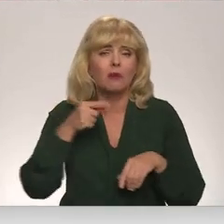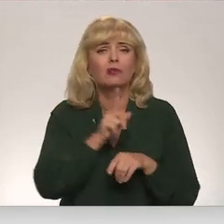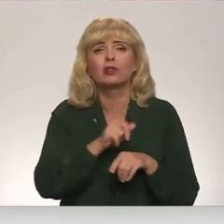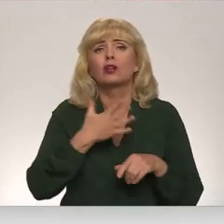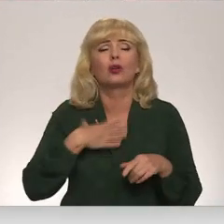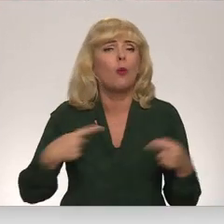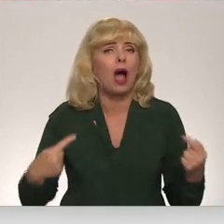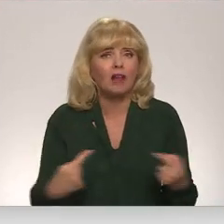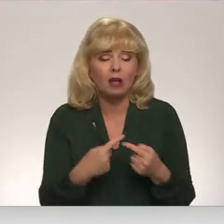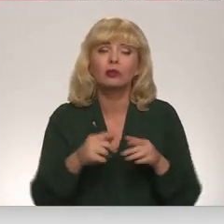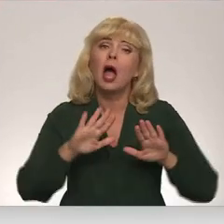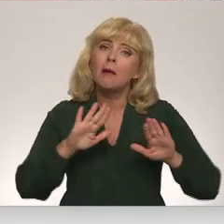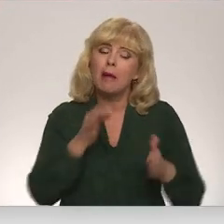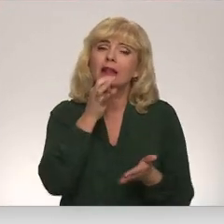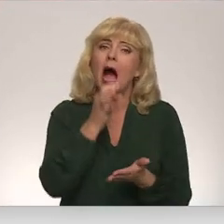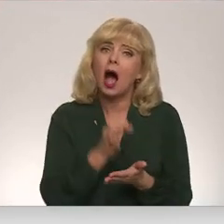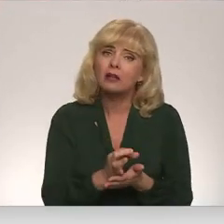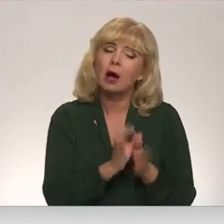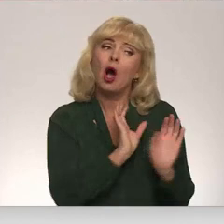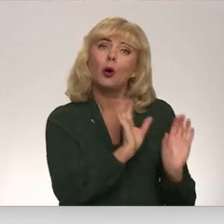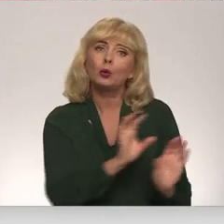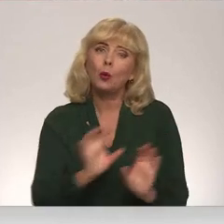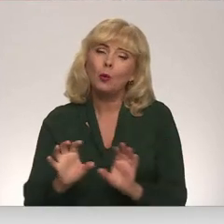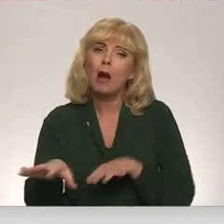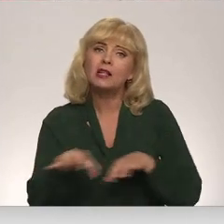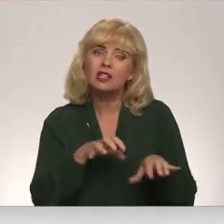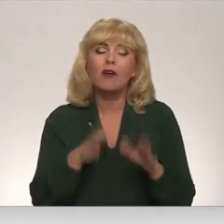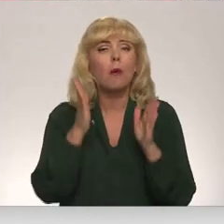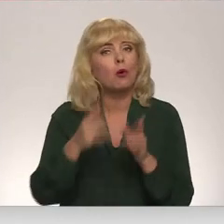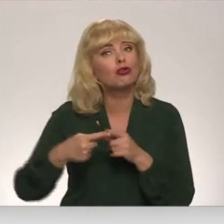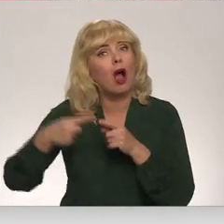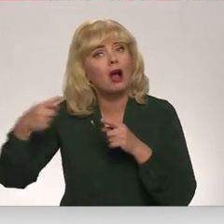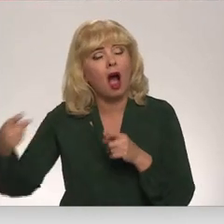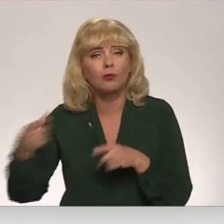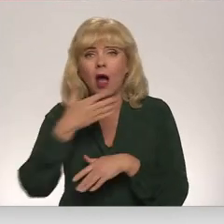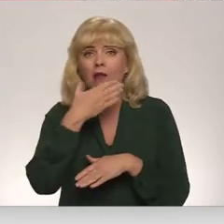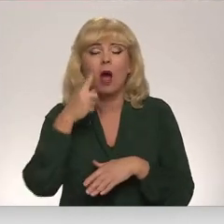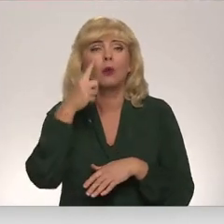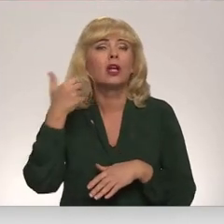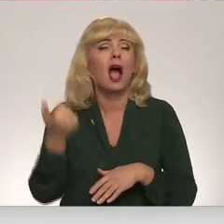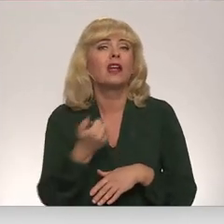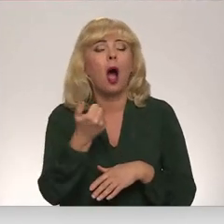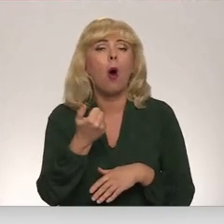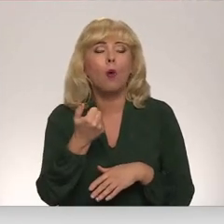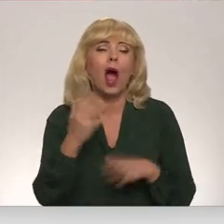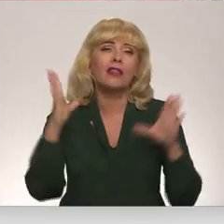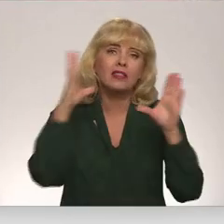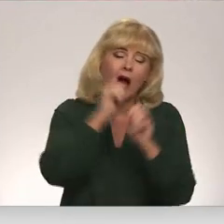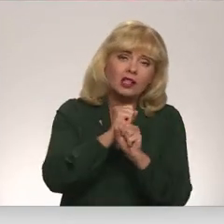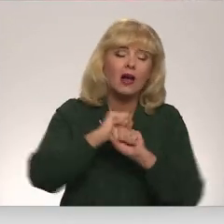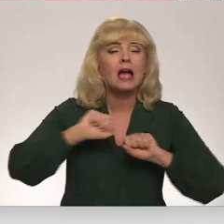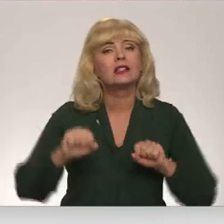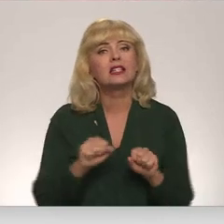lieta, bet atbildība, tas ir rūpes par savu dzīvnieku visu mūžu garumā, kas nav tikai jaungada nakts vai Ziemassvētku